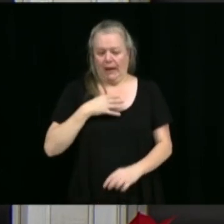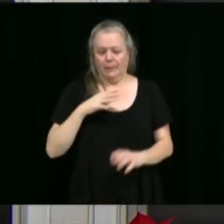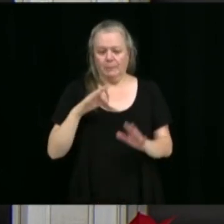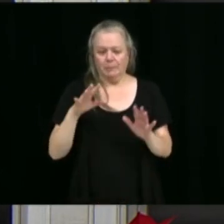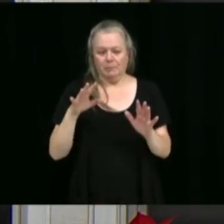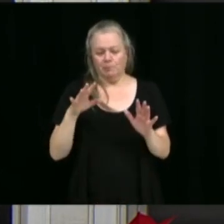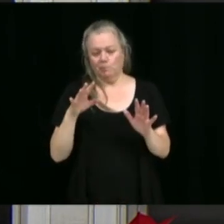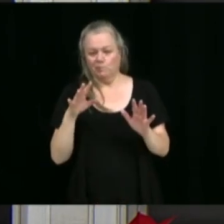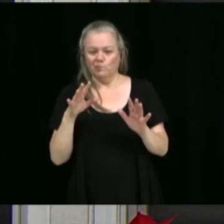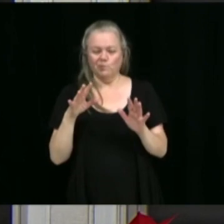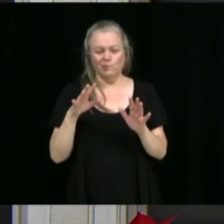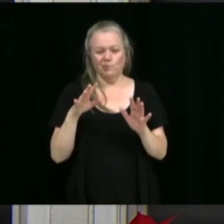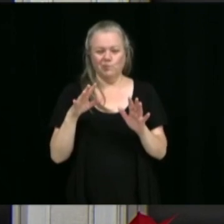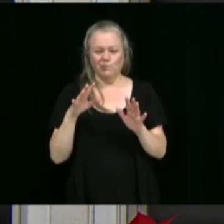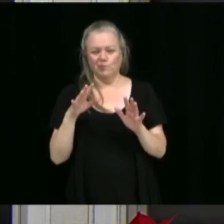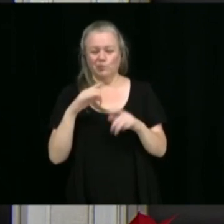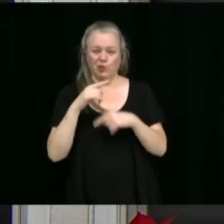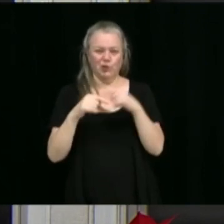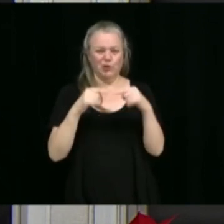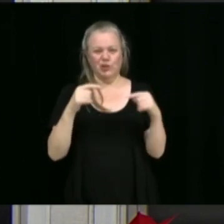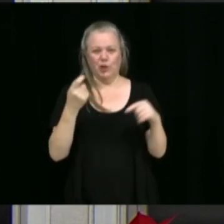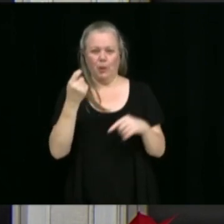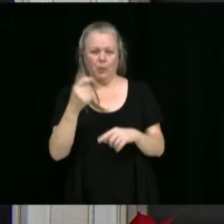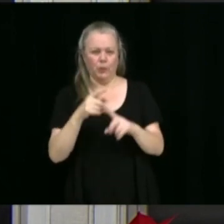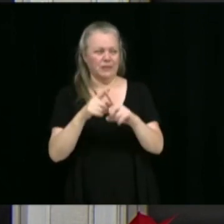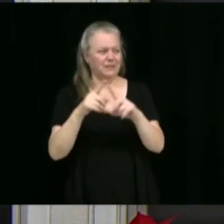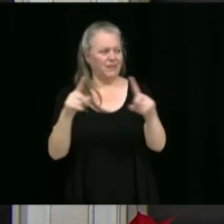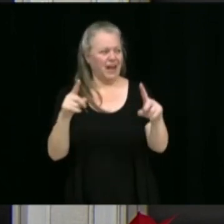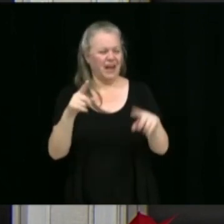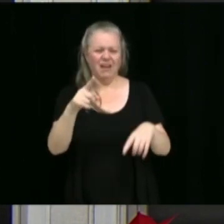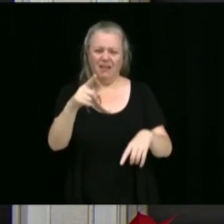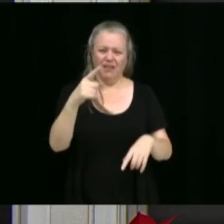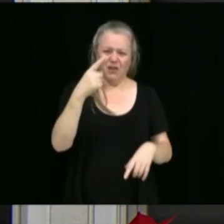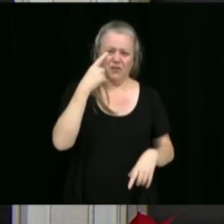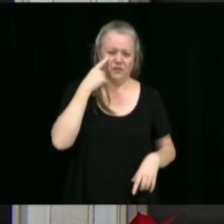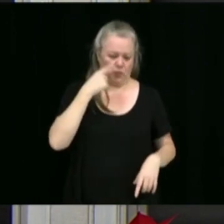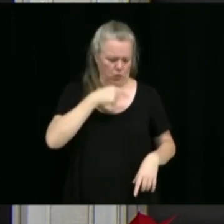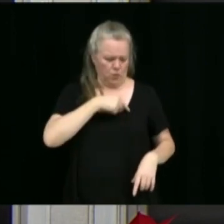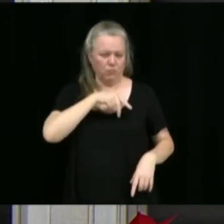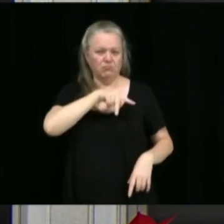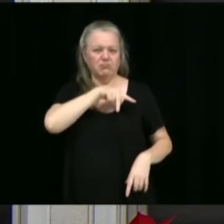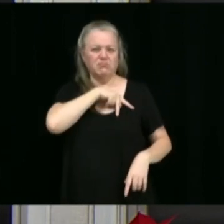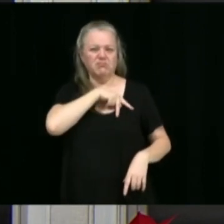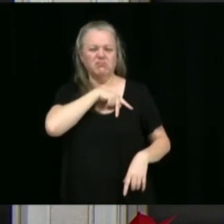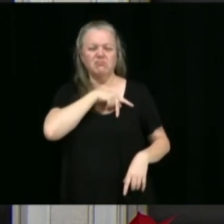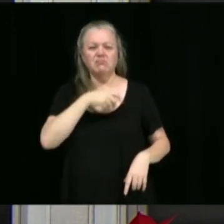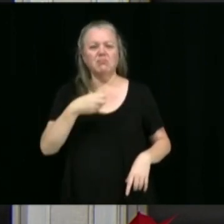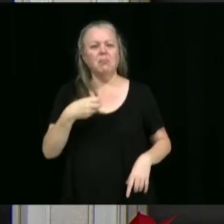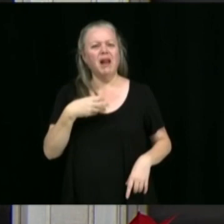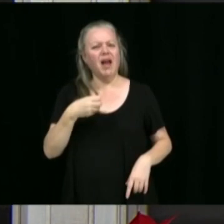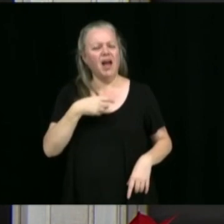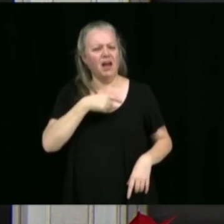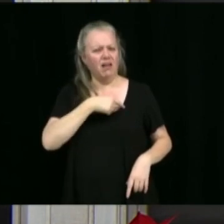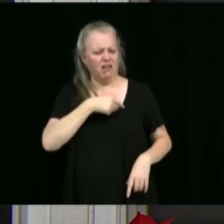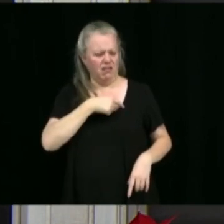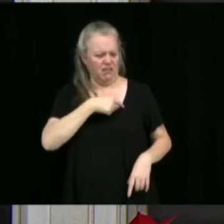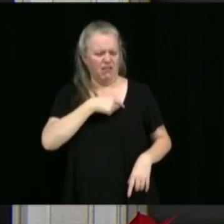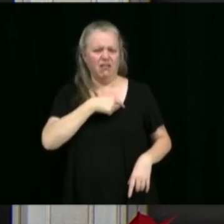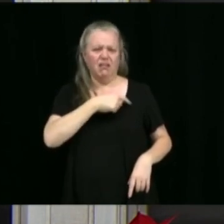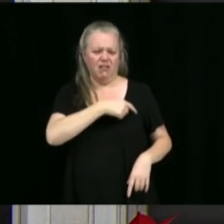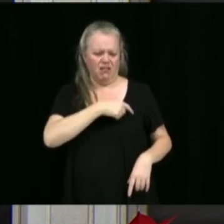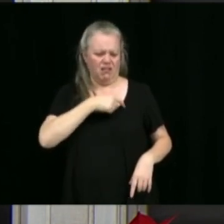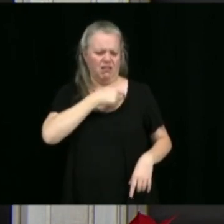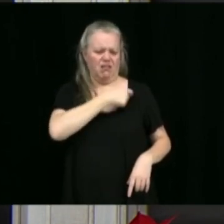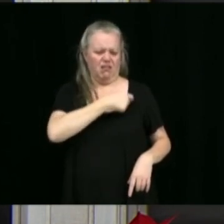peu différente, vous avez remarqué qu'on porte tous le ruban blanc aujourd'hui en signe